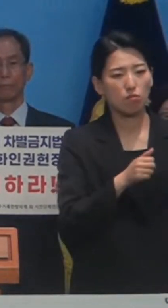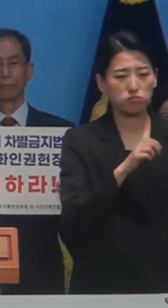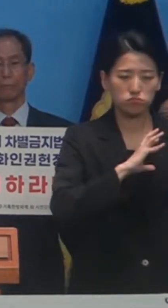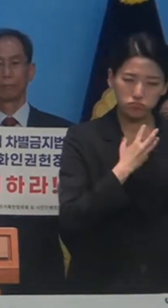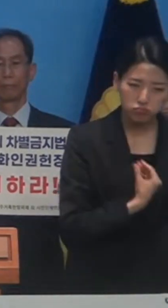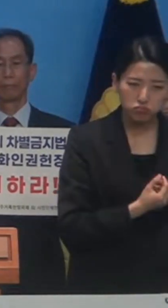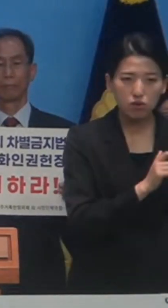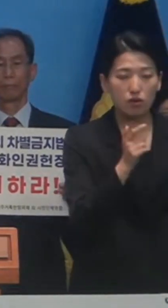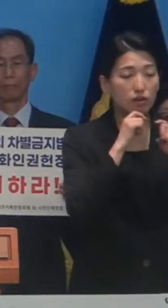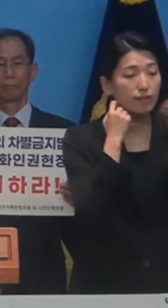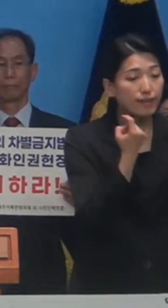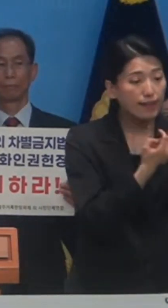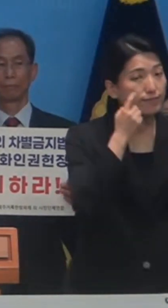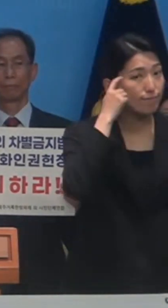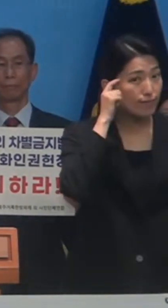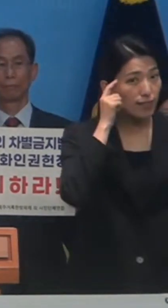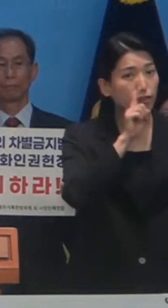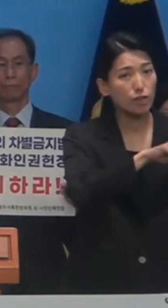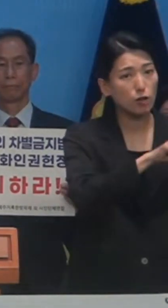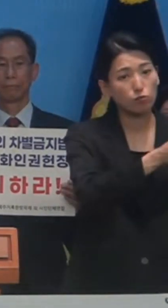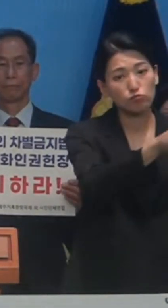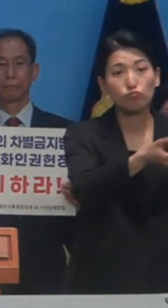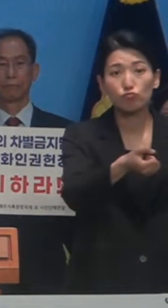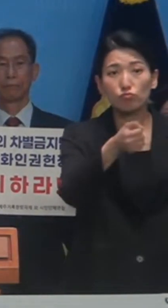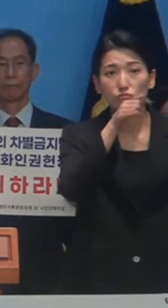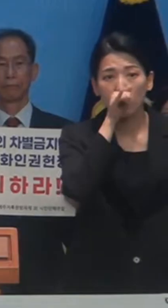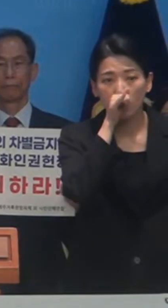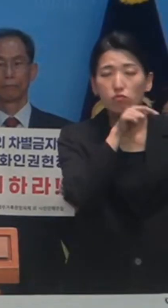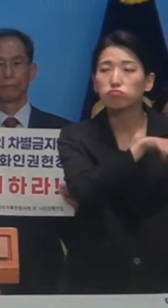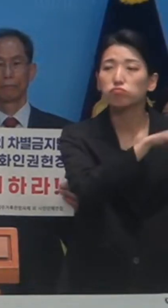대해 개인의 신념에 따라 거부할